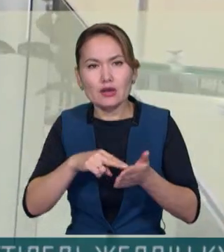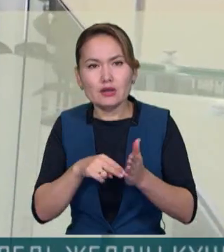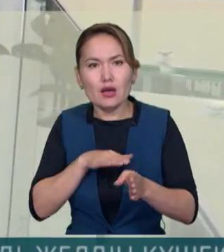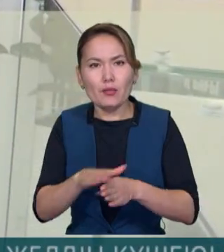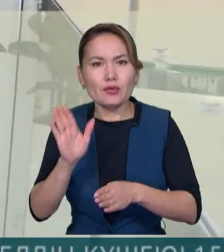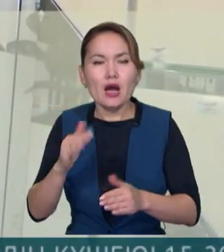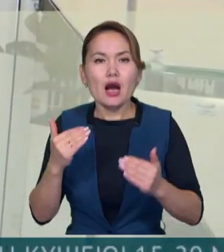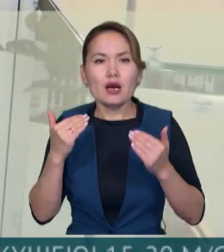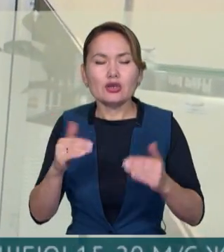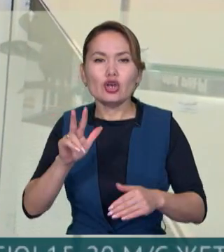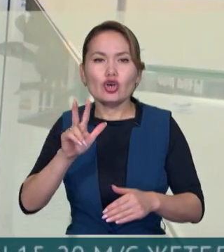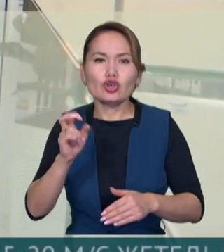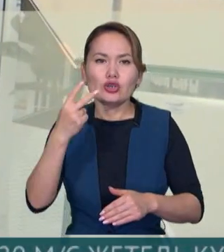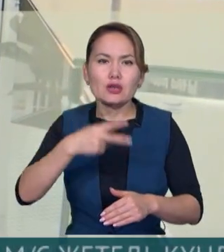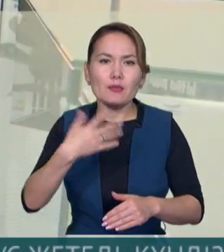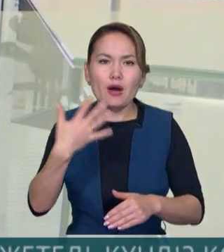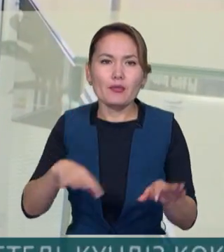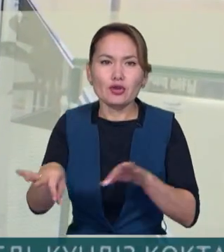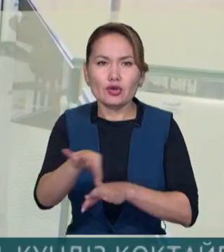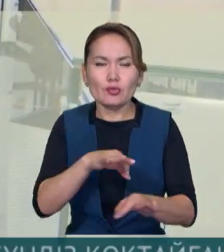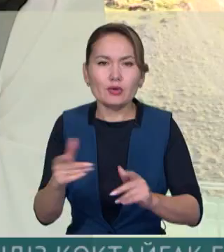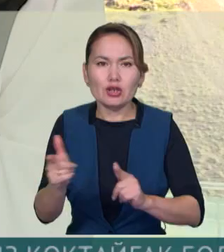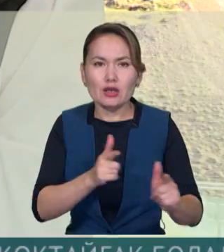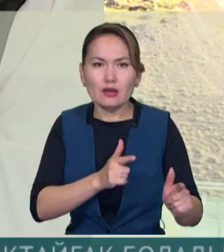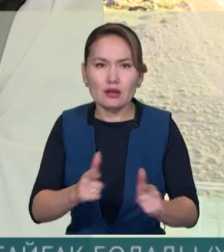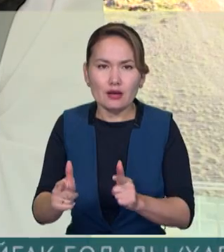асырады. Қазір мұнда 325 жоба дайын тұр.